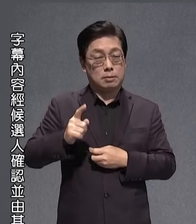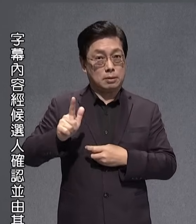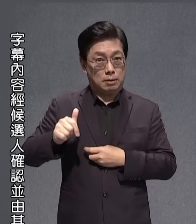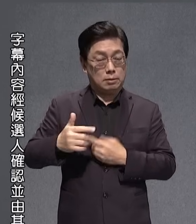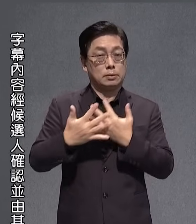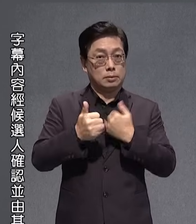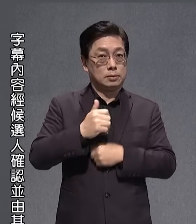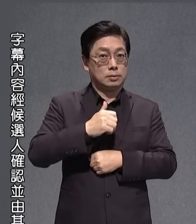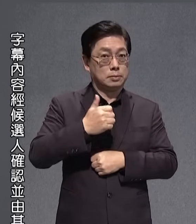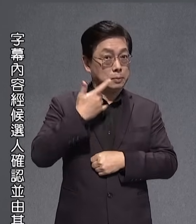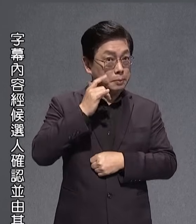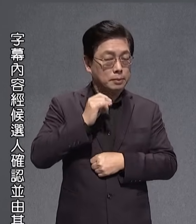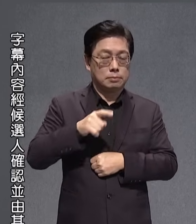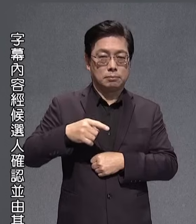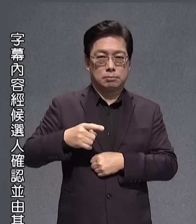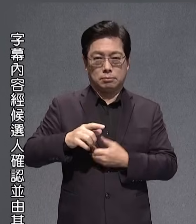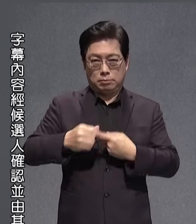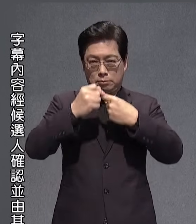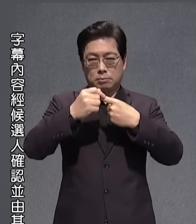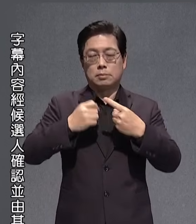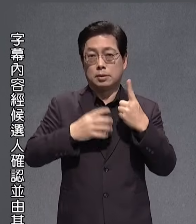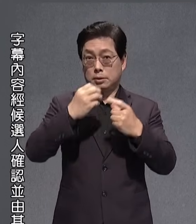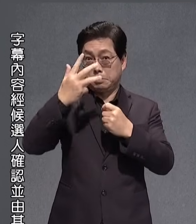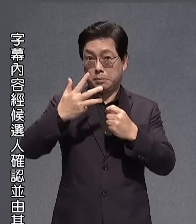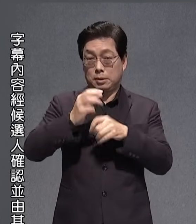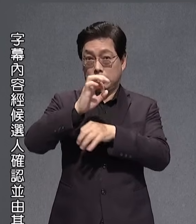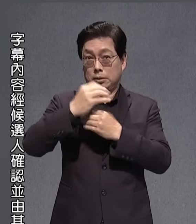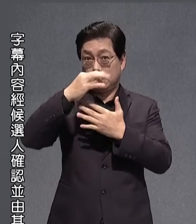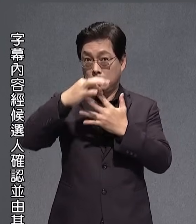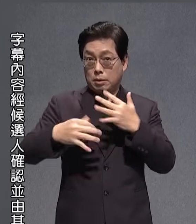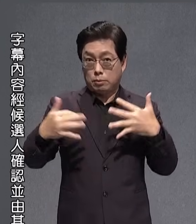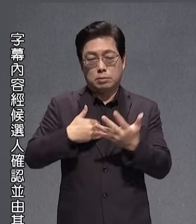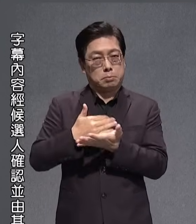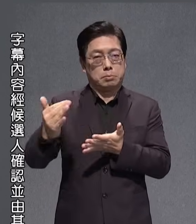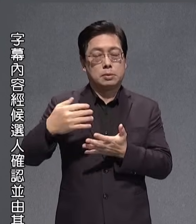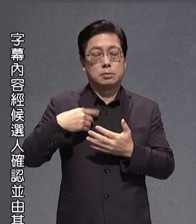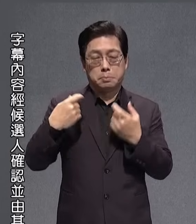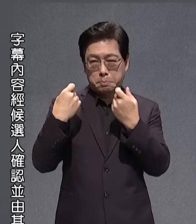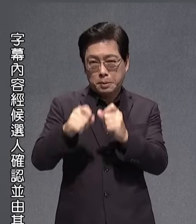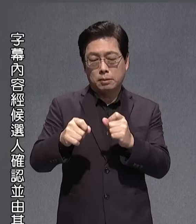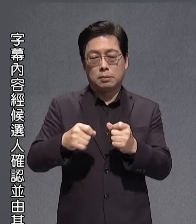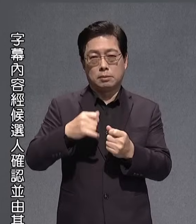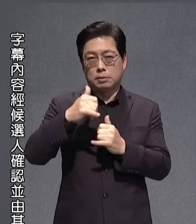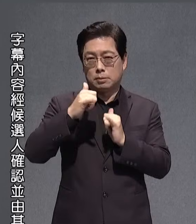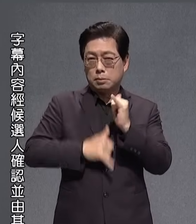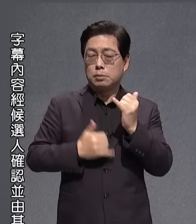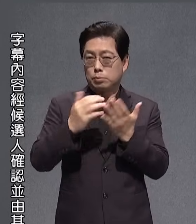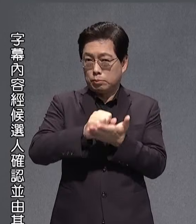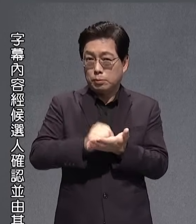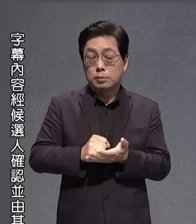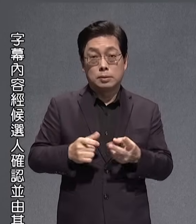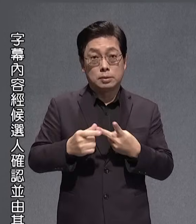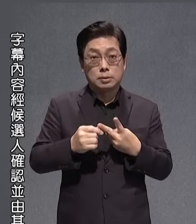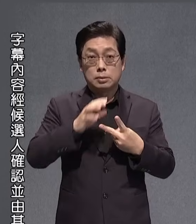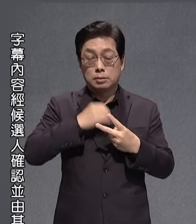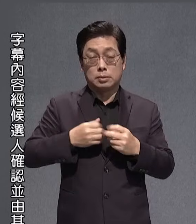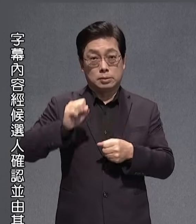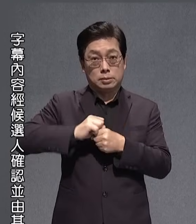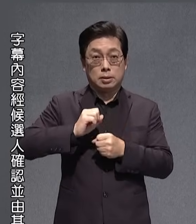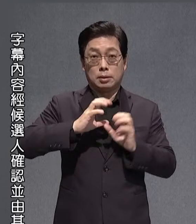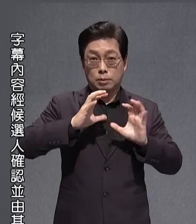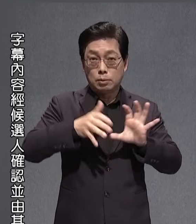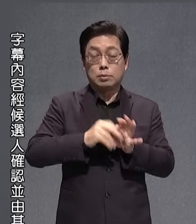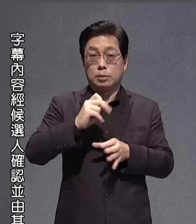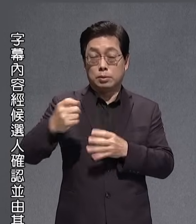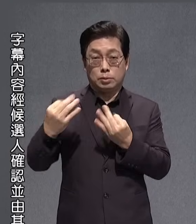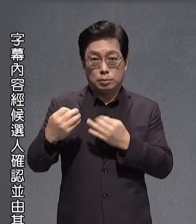长，我要一解决108课纲的困境，简化学习历程，学科考试纳考国英数，不再一